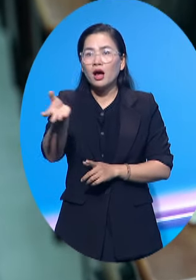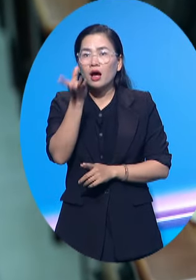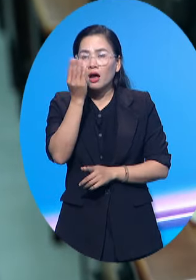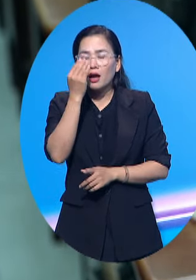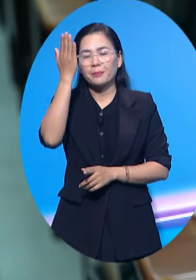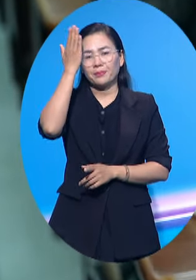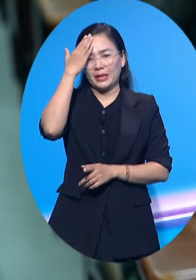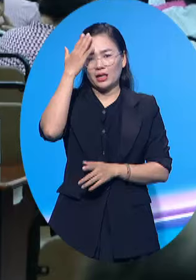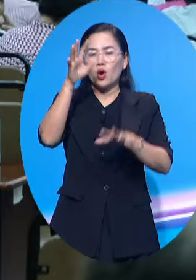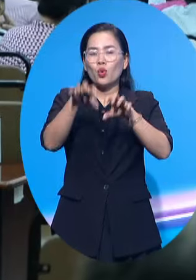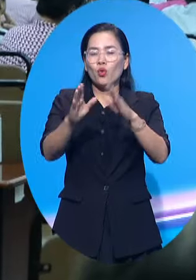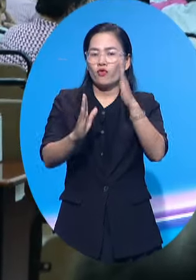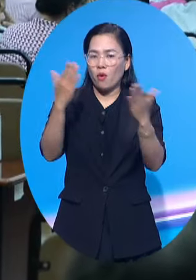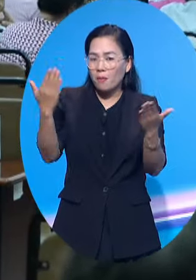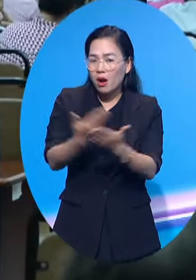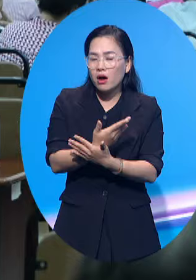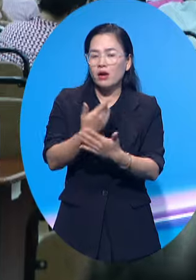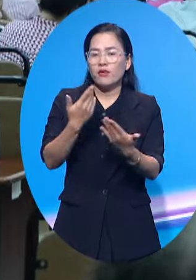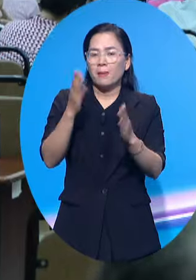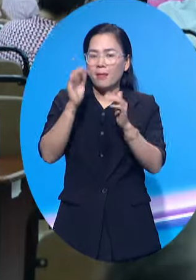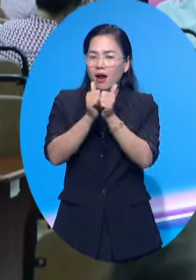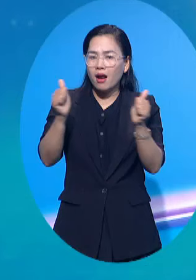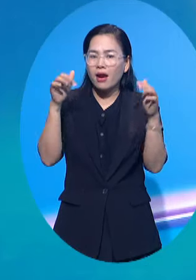gắn kết giữa ban điều hành khu phố mới với người dân.